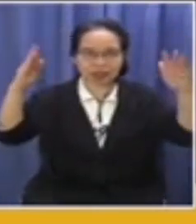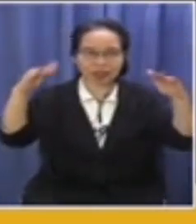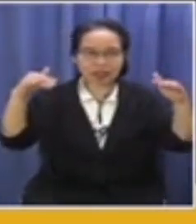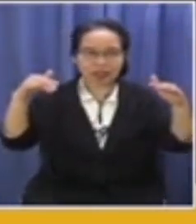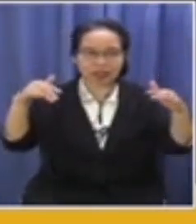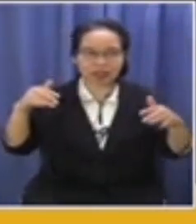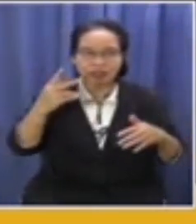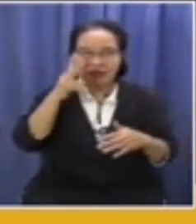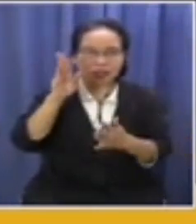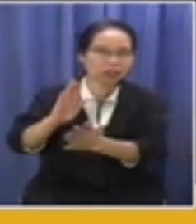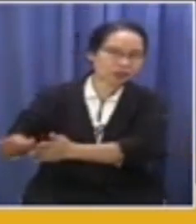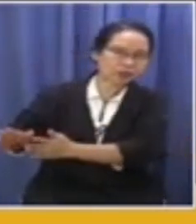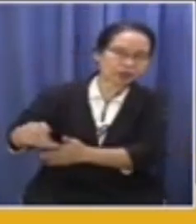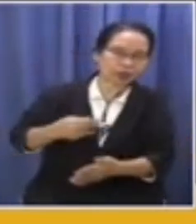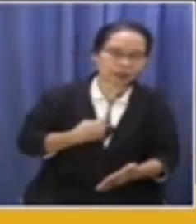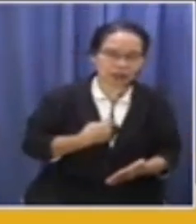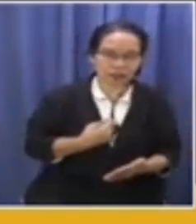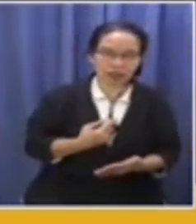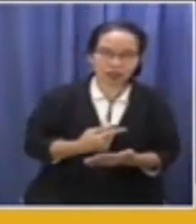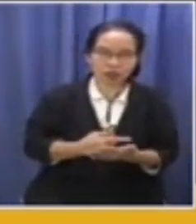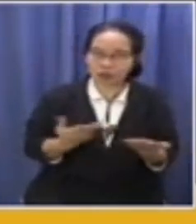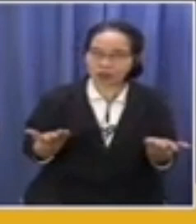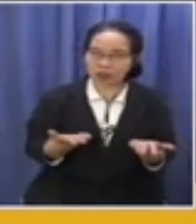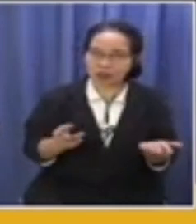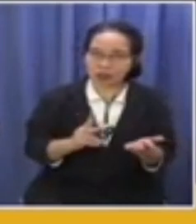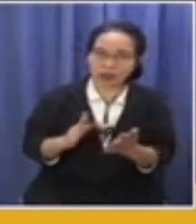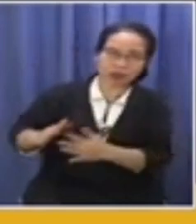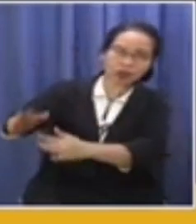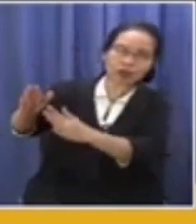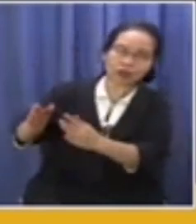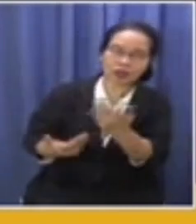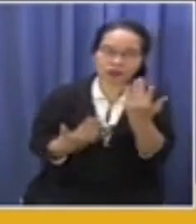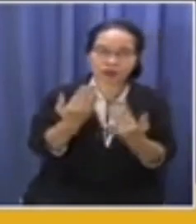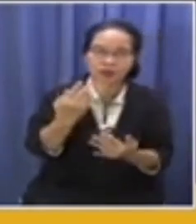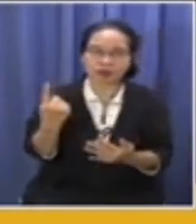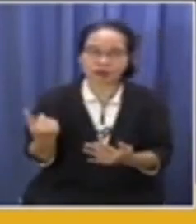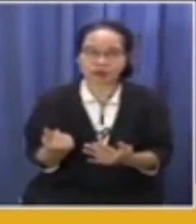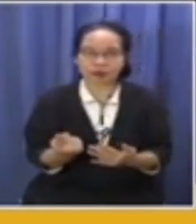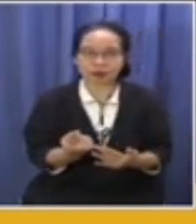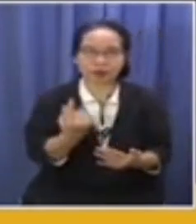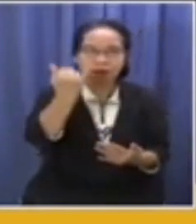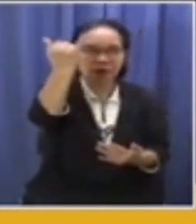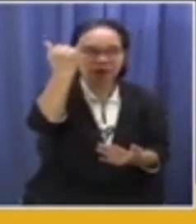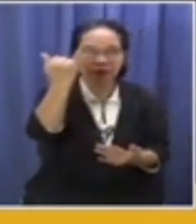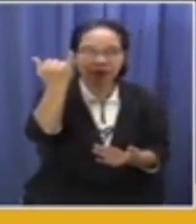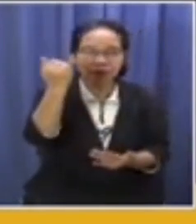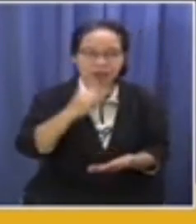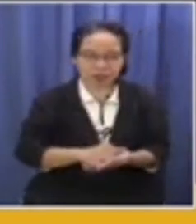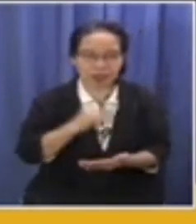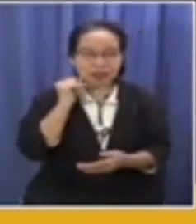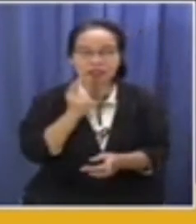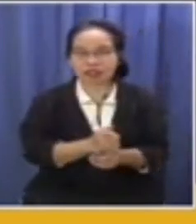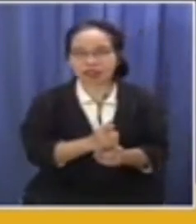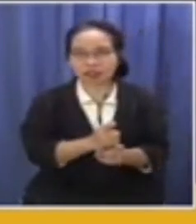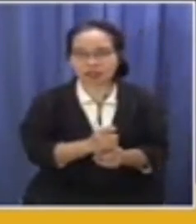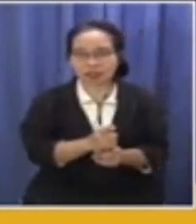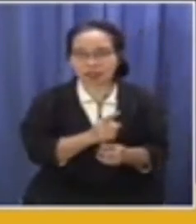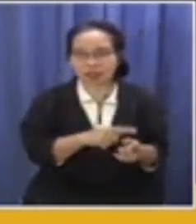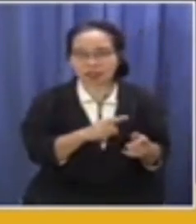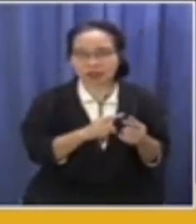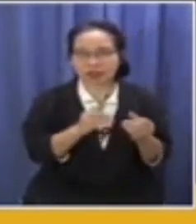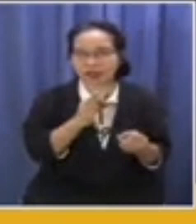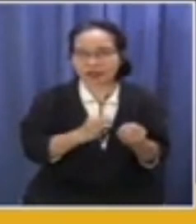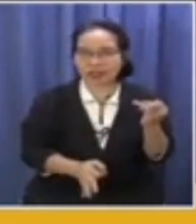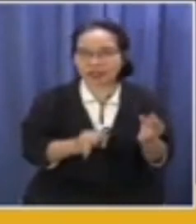anghel lumayo kayo sa akin ano ibig sabihin pumunta kayo sa apoy na wala hanggan yun po kapatid kaya sa